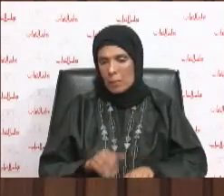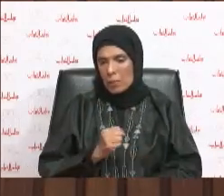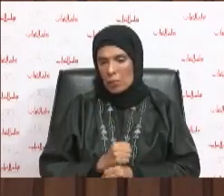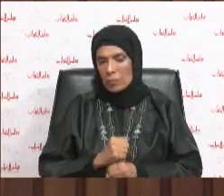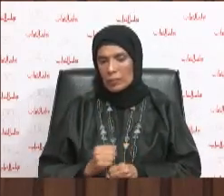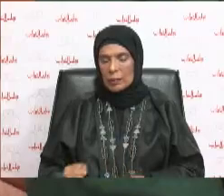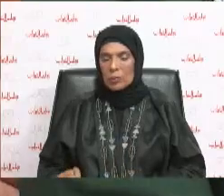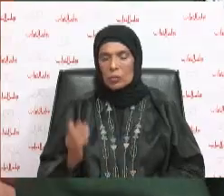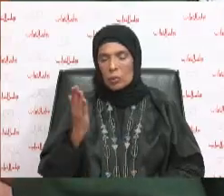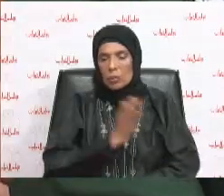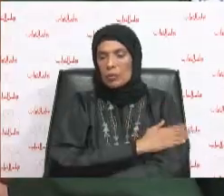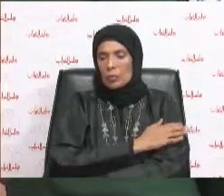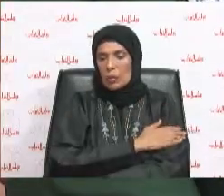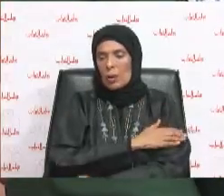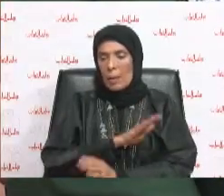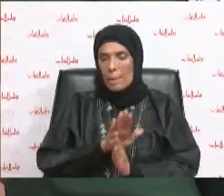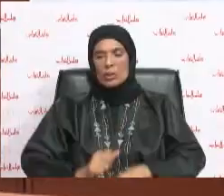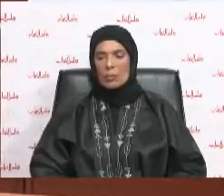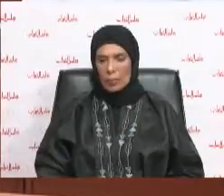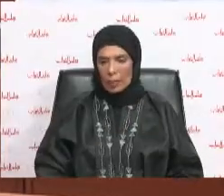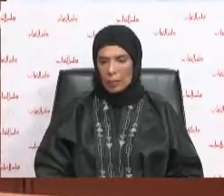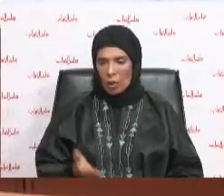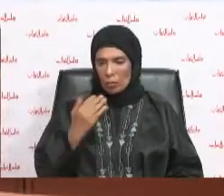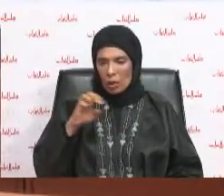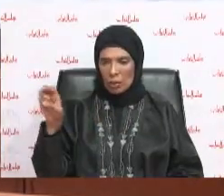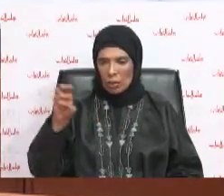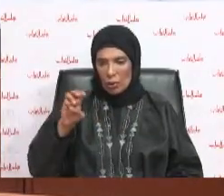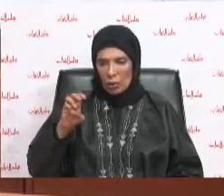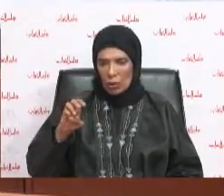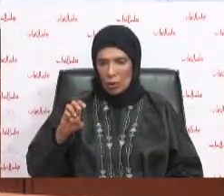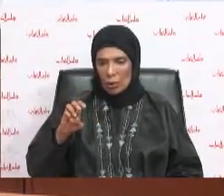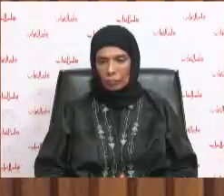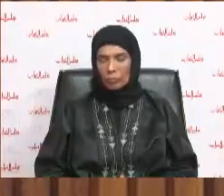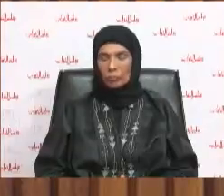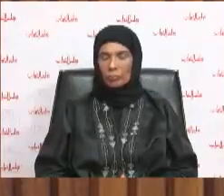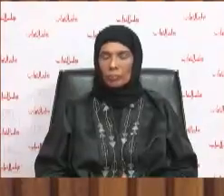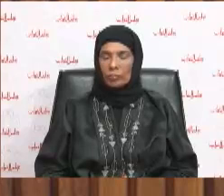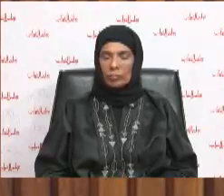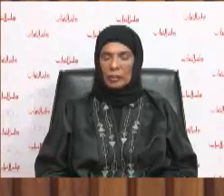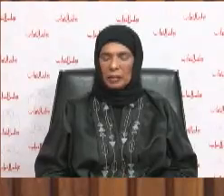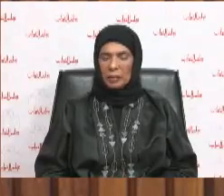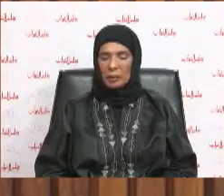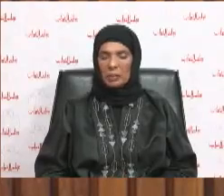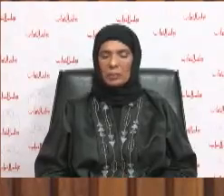التي نعول عليها كثيرا في دعم الأمن الغذائي. شكرا معالي الرئيس. سعادة وزير الصناعة والتجارة تفضل.